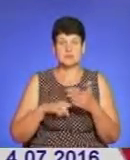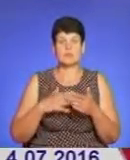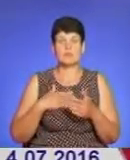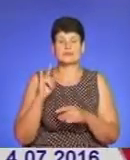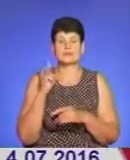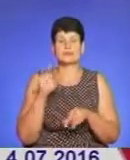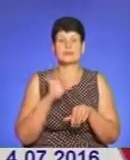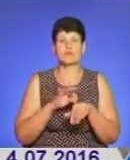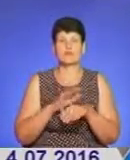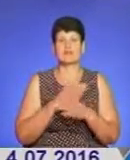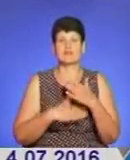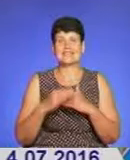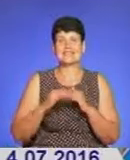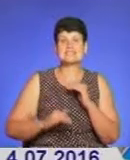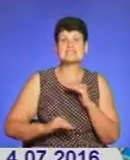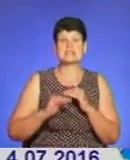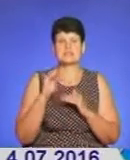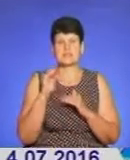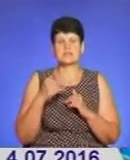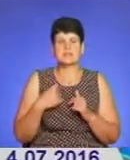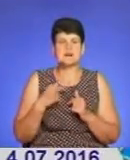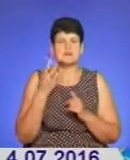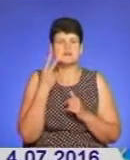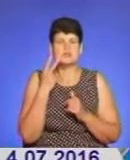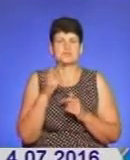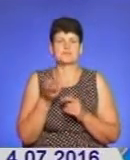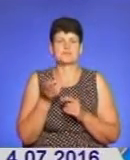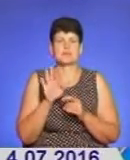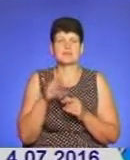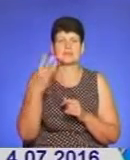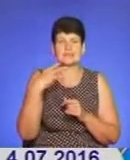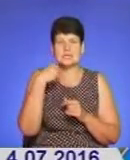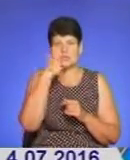дитина хвора, інвалід з дитинства. І я завжди приклоняюся вже 30